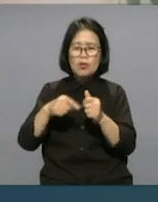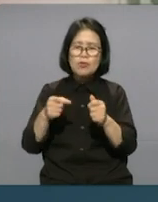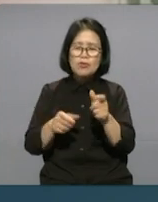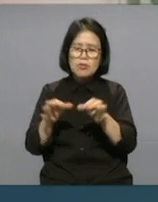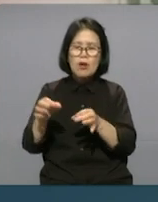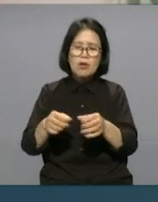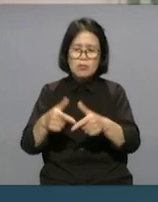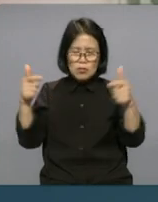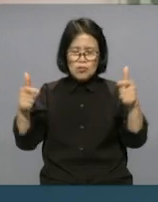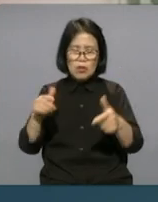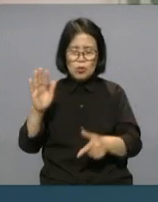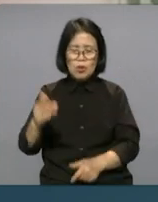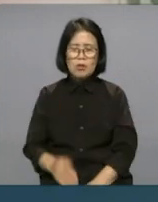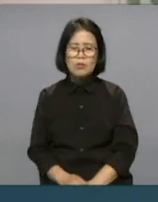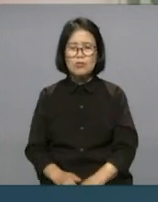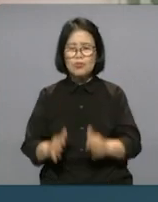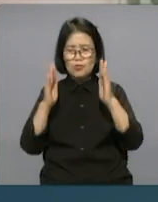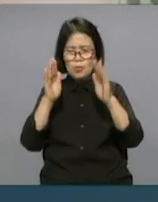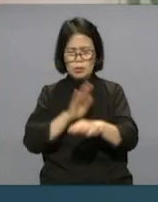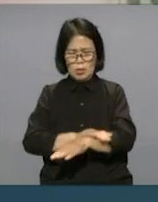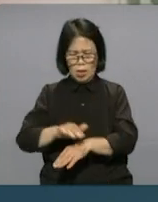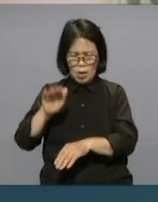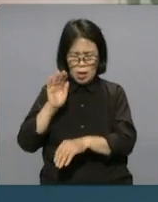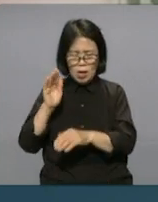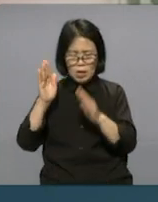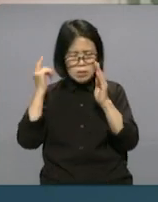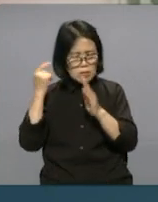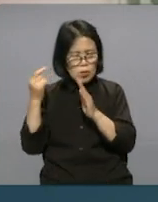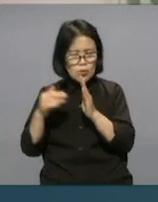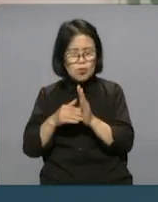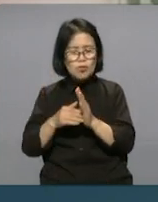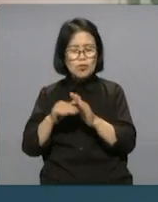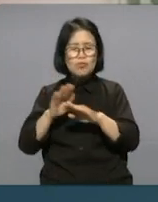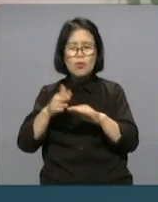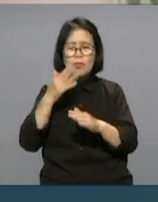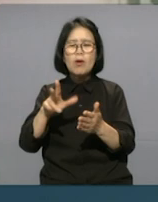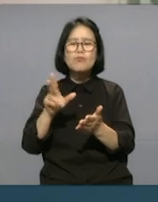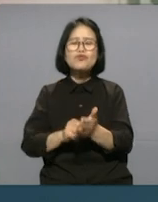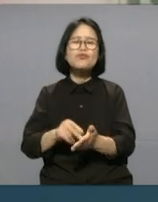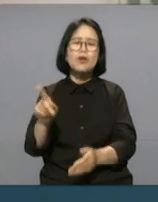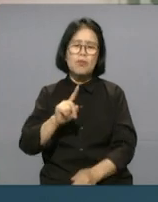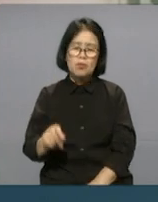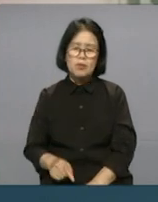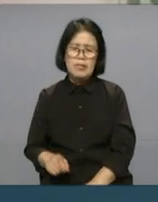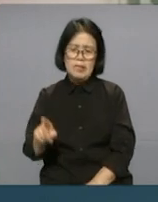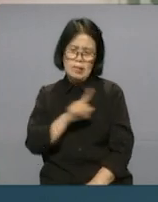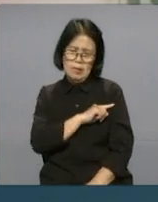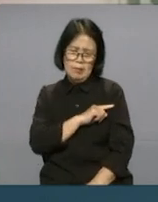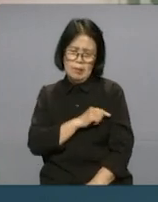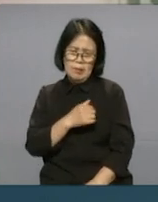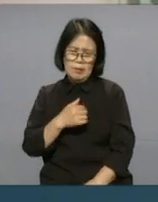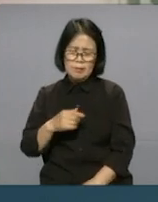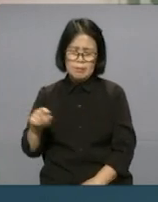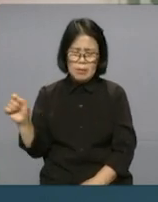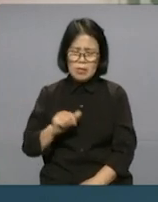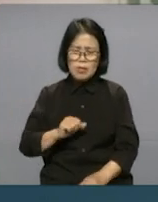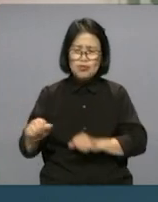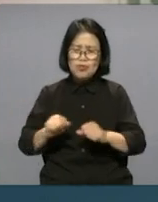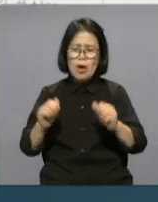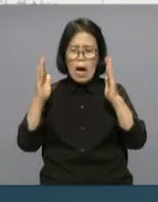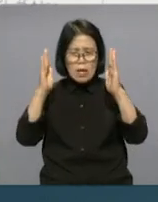있습니다. 수업만 잘 들어도 풀 수 있는 문제란 무엇인가? 가장 기민하게 움직일 곳이 학교라 대한민국 몇이나